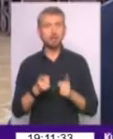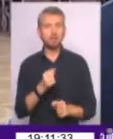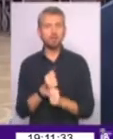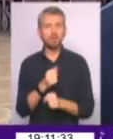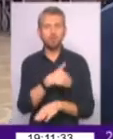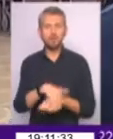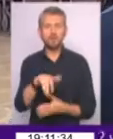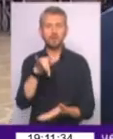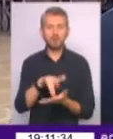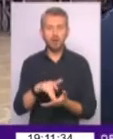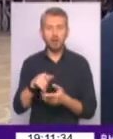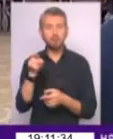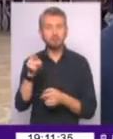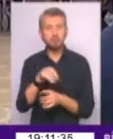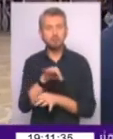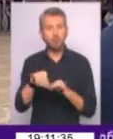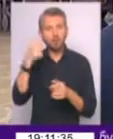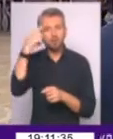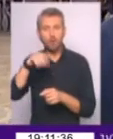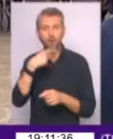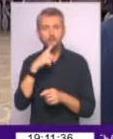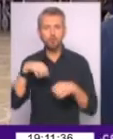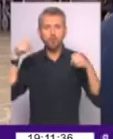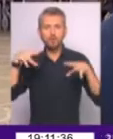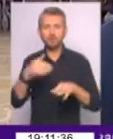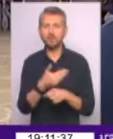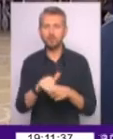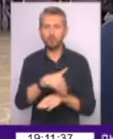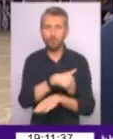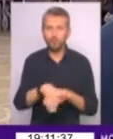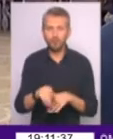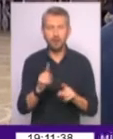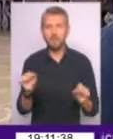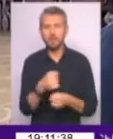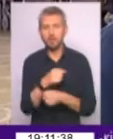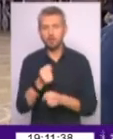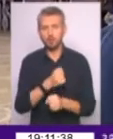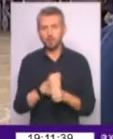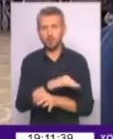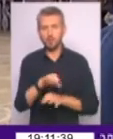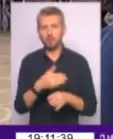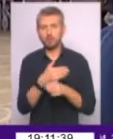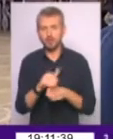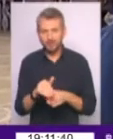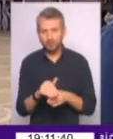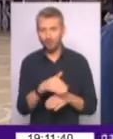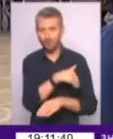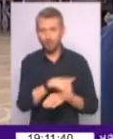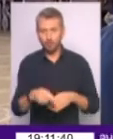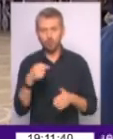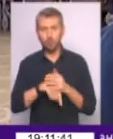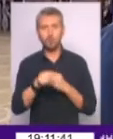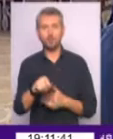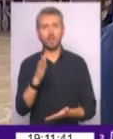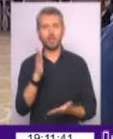центральна. Автор проєкту говорив про те, щоб освітити частину вулицю. Однак неможливо розробити проєкт на частину вулицю, тому що вона